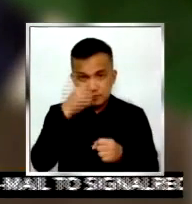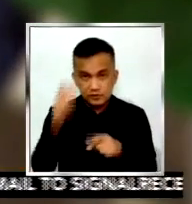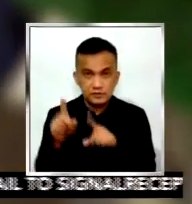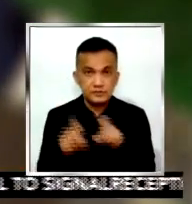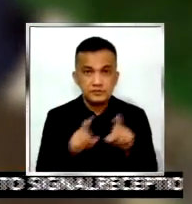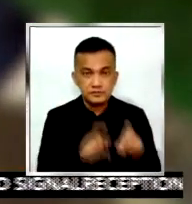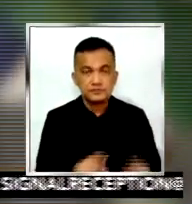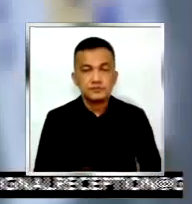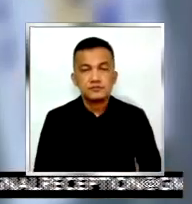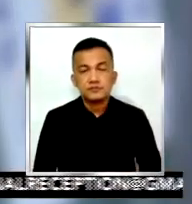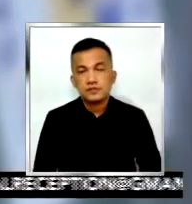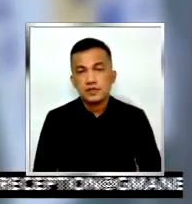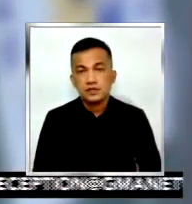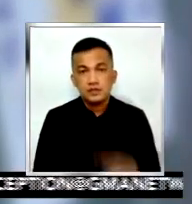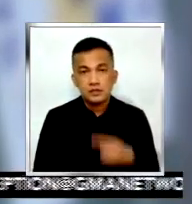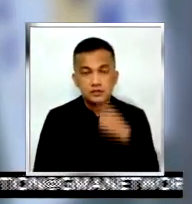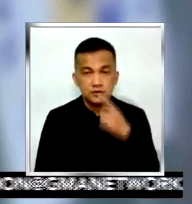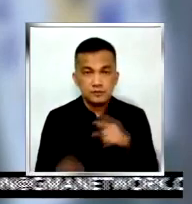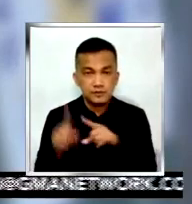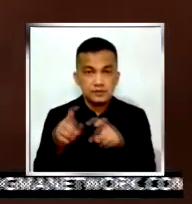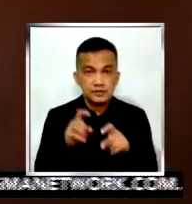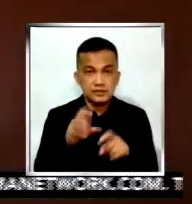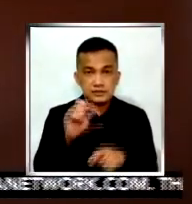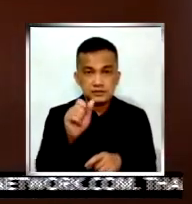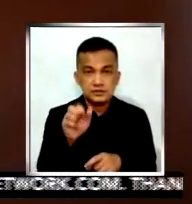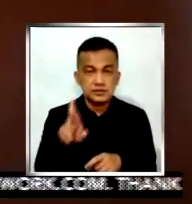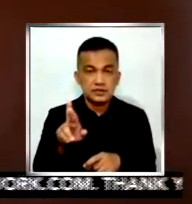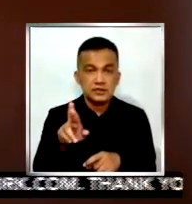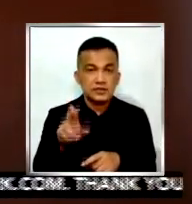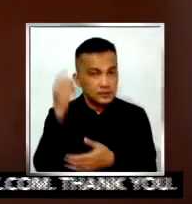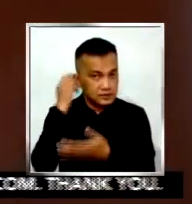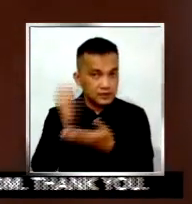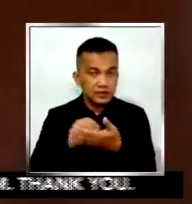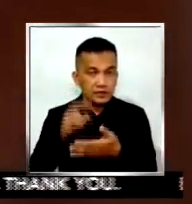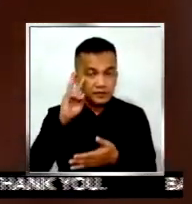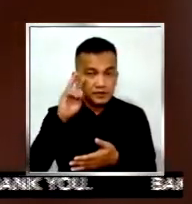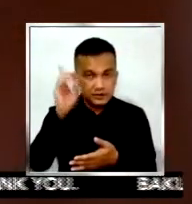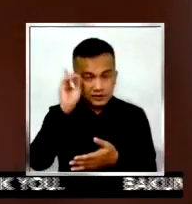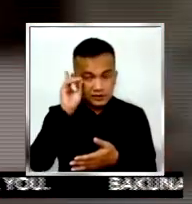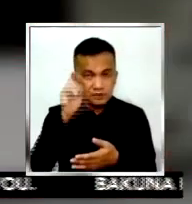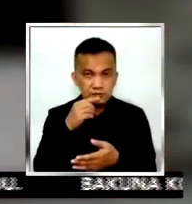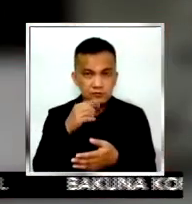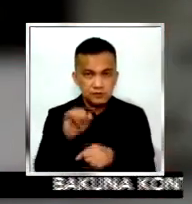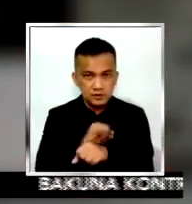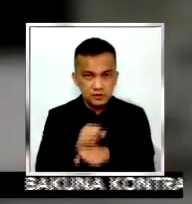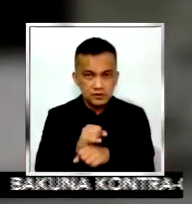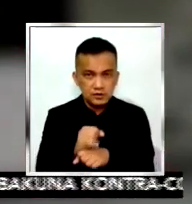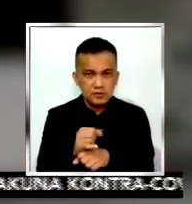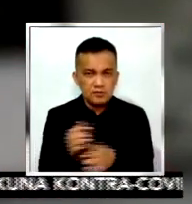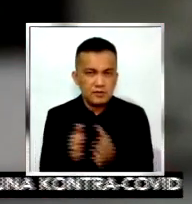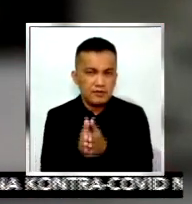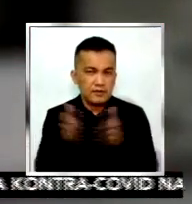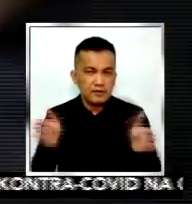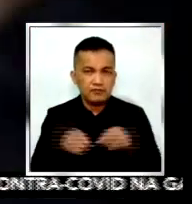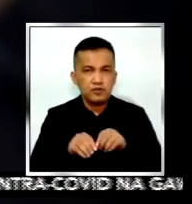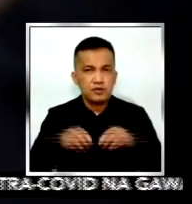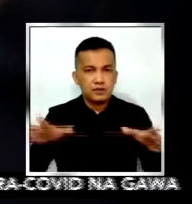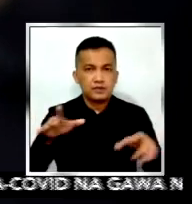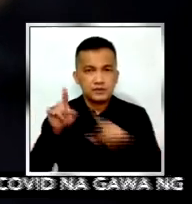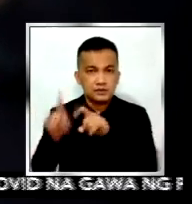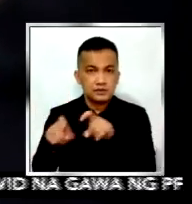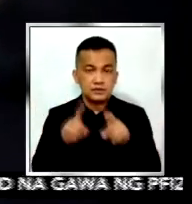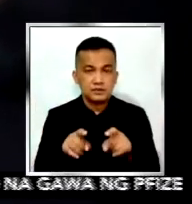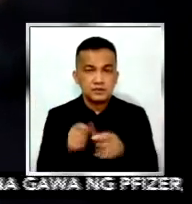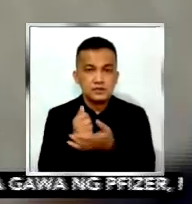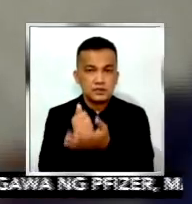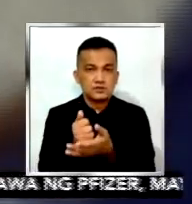Ayon pa kay Testing Czar Secretary Vince Dison, ang agresibo at mas malawak na testing ay nakatulong daw para mapigil ang pagkalat ng